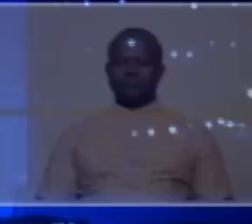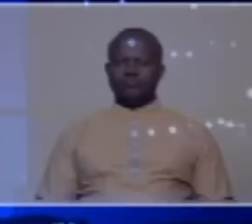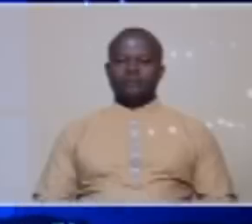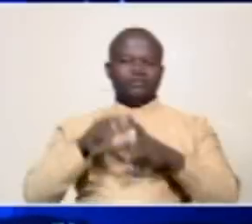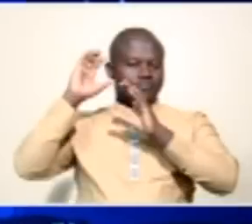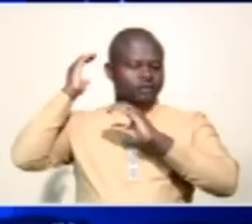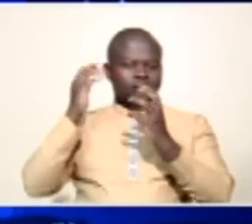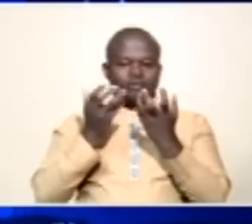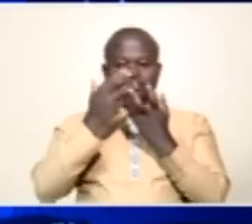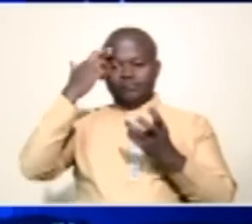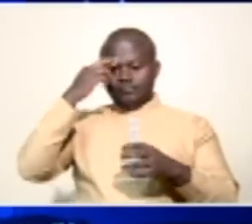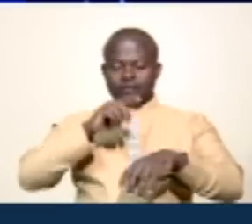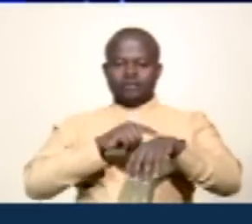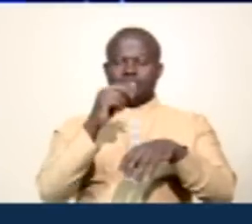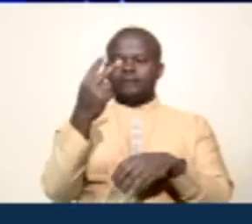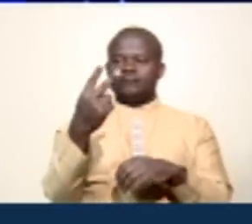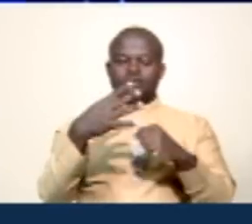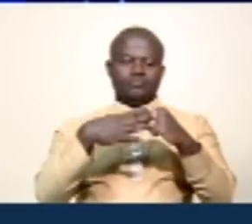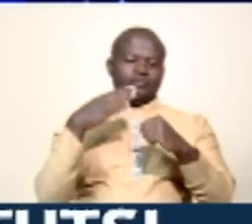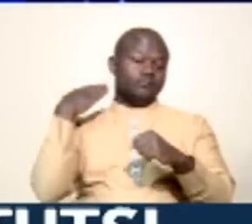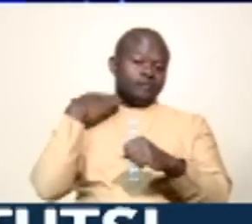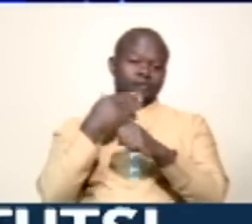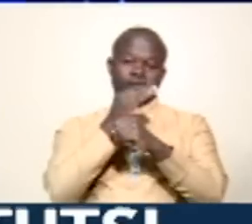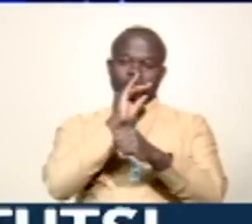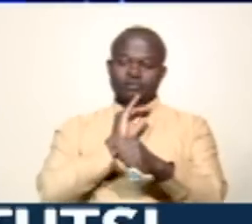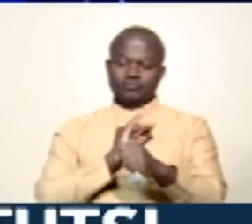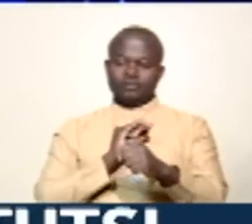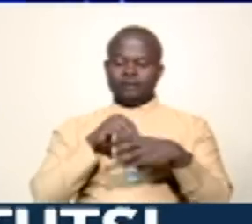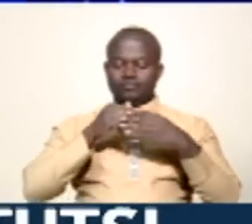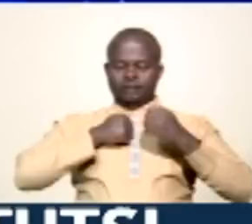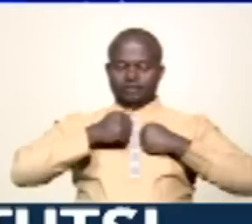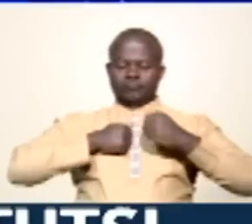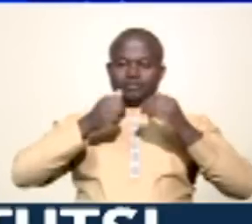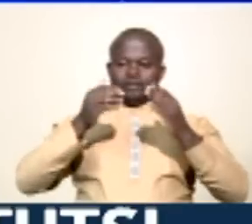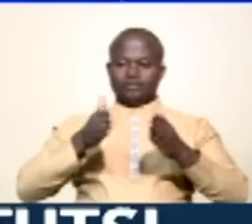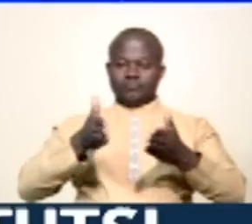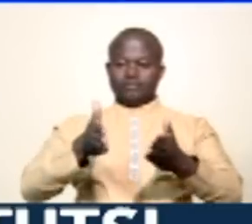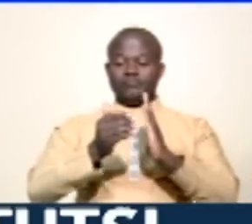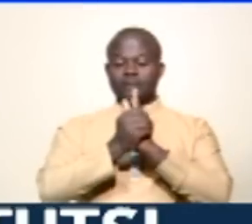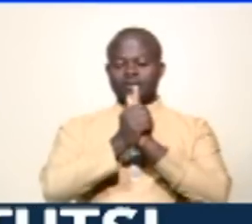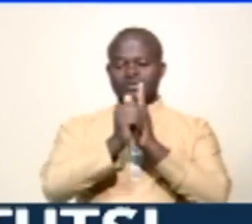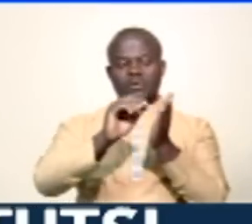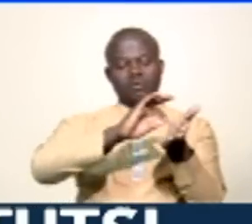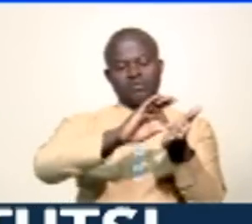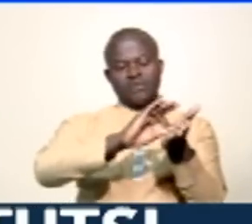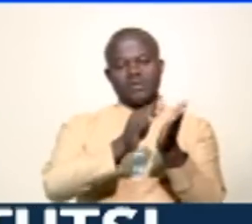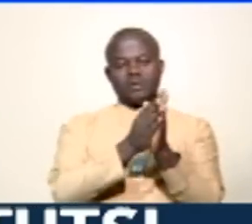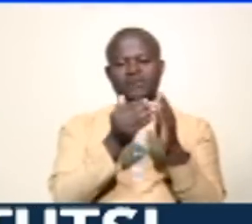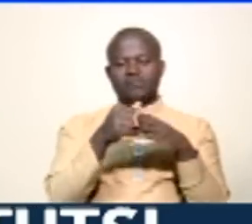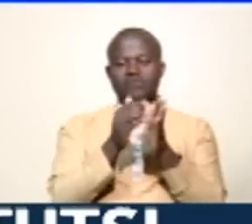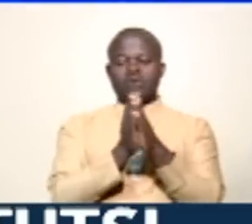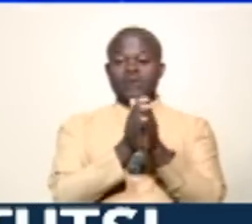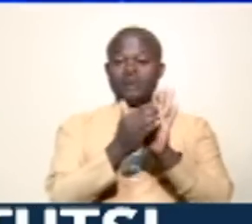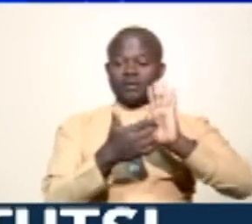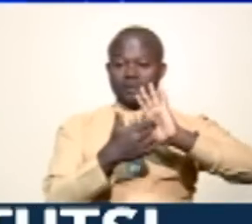Mu makuru ajyanye no kwibuka ku nshuro ya 29 Jenoside yakorewe Abatutsi mu Rwanda, impuguke mu kwandika ibitabo ku mateka